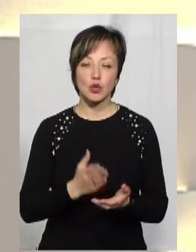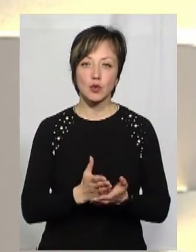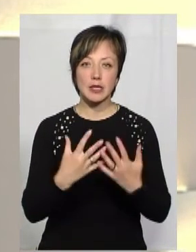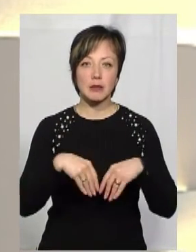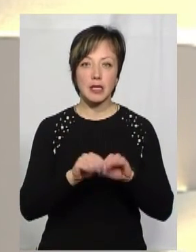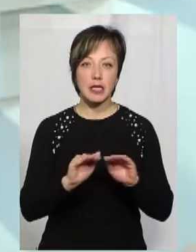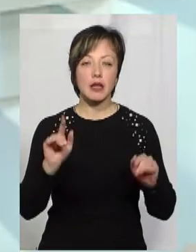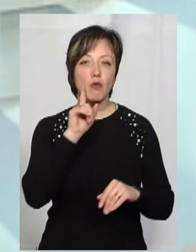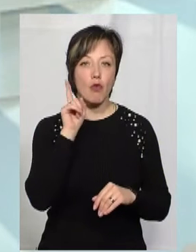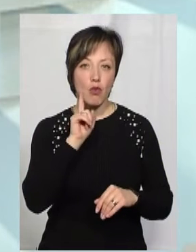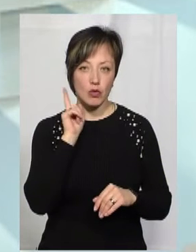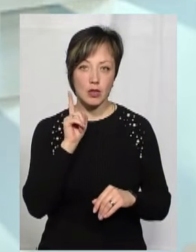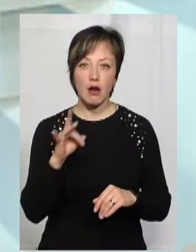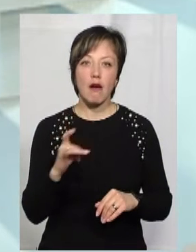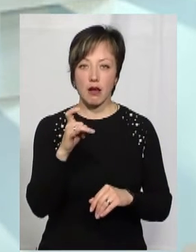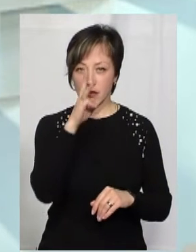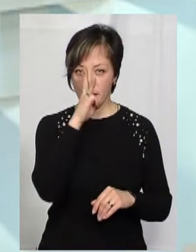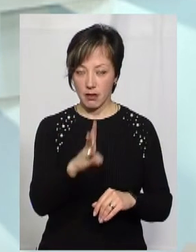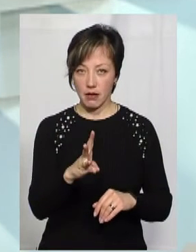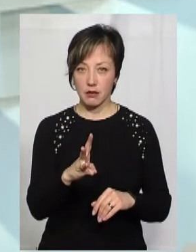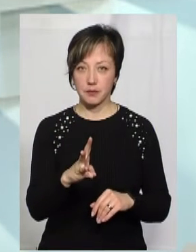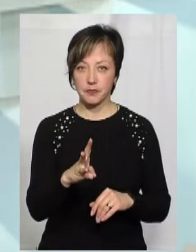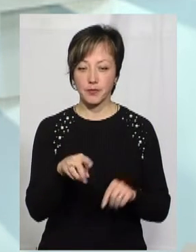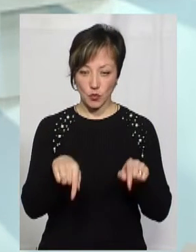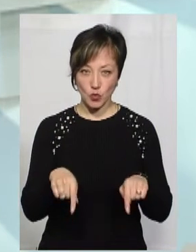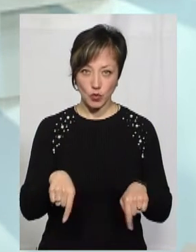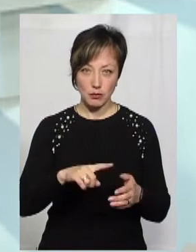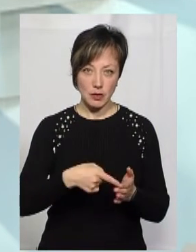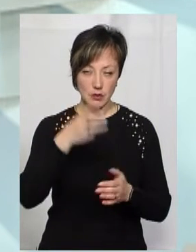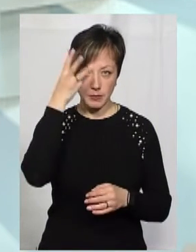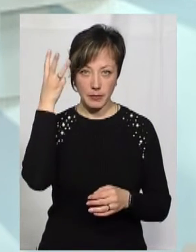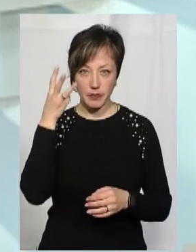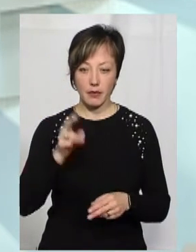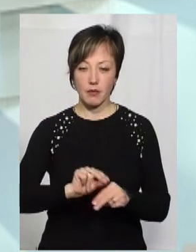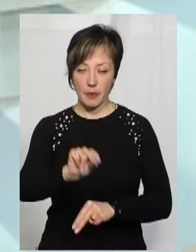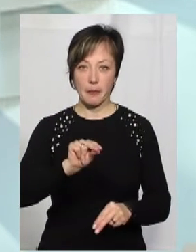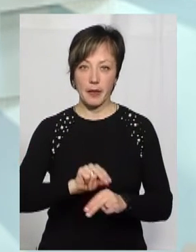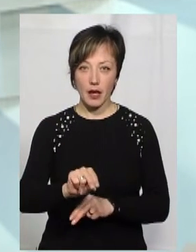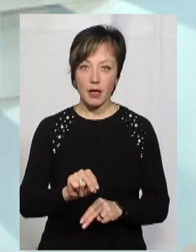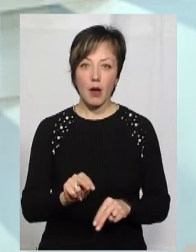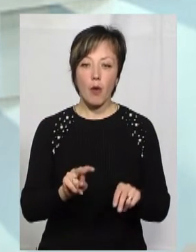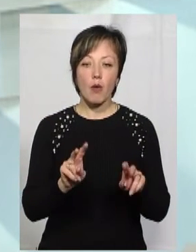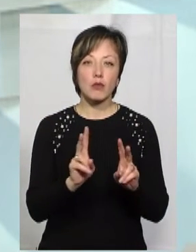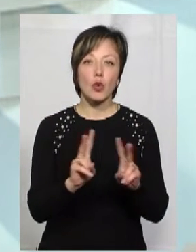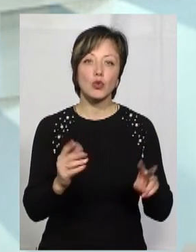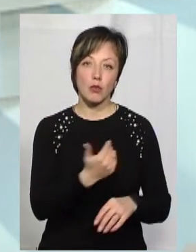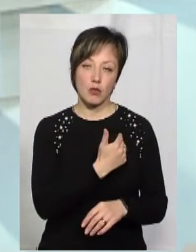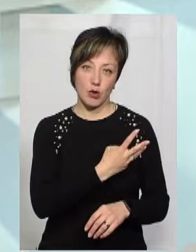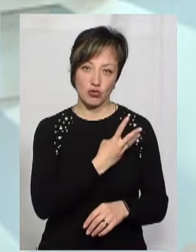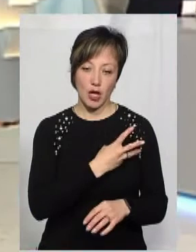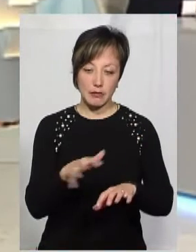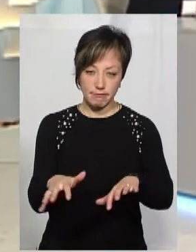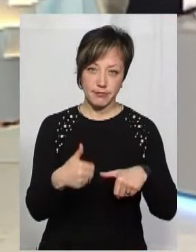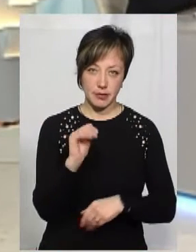соціальних служб для сім'ї, дітей та молоді, які проходять раз в квартал тут, в місті Хмельницькому, мають пройти курси для потенційних усиновителів.